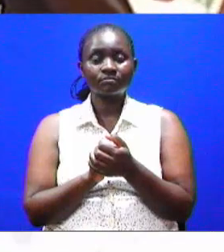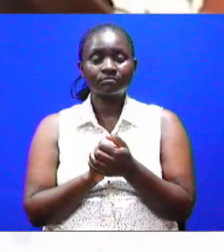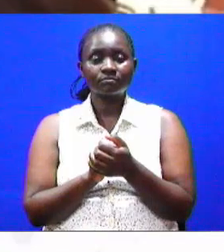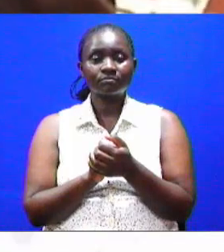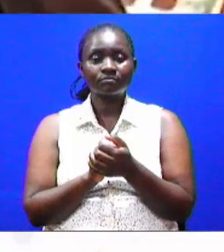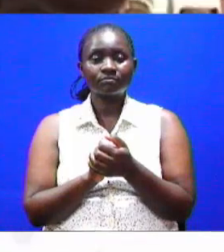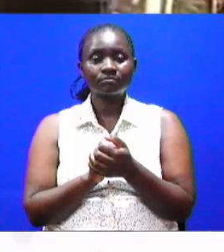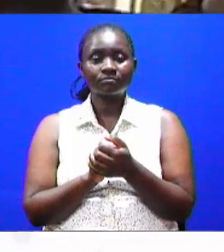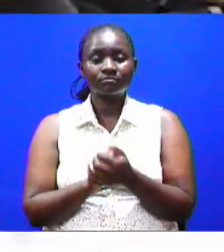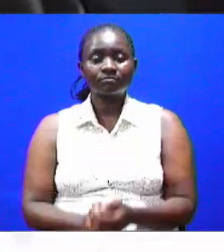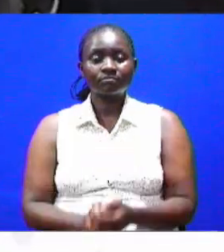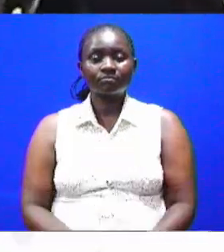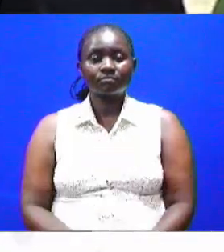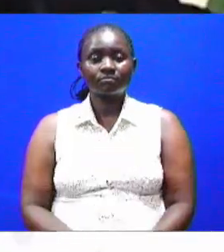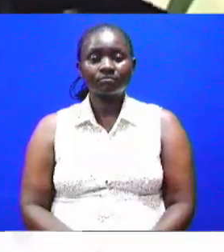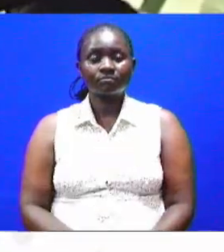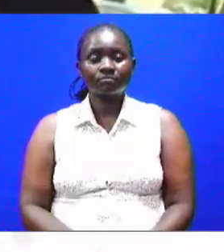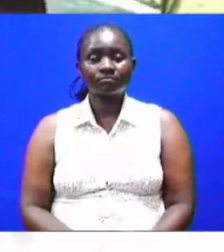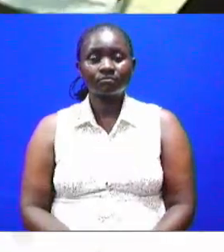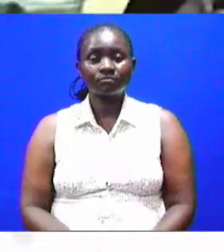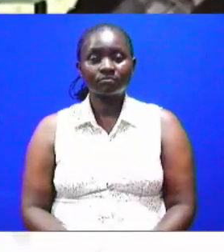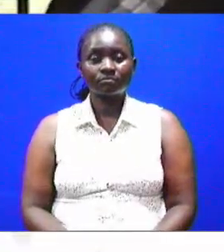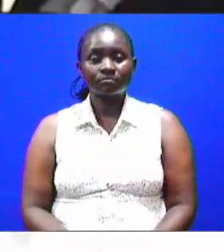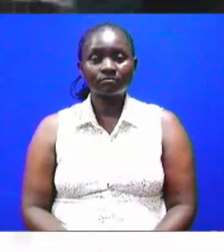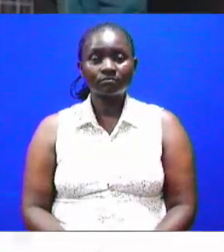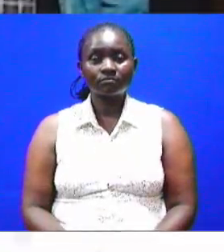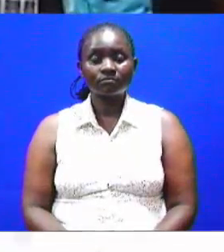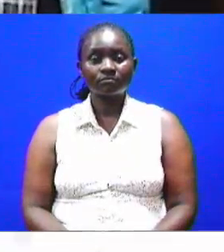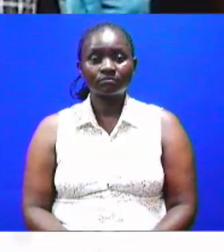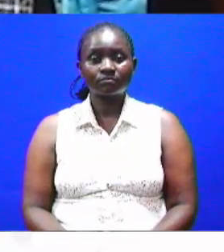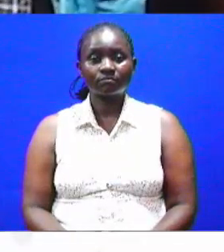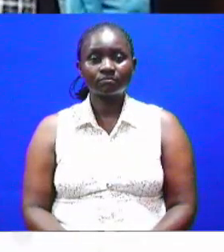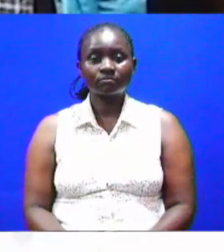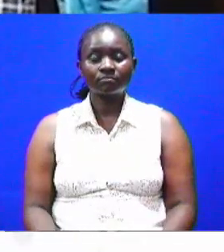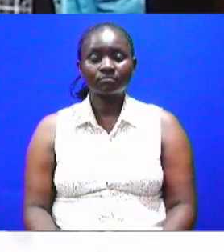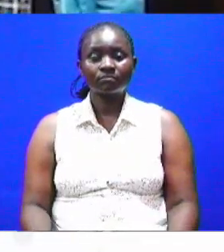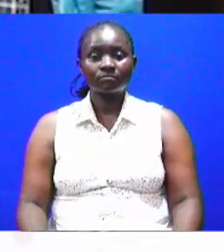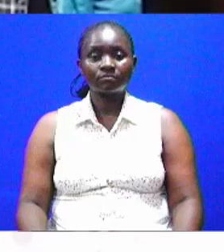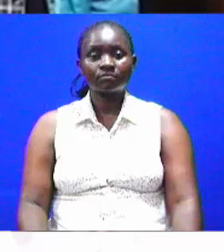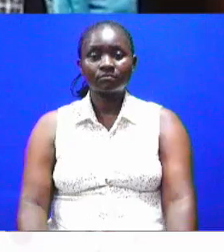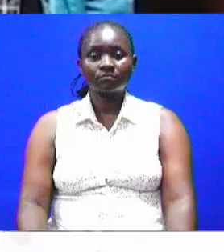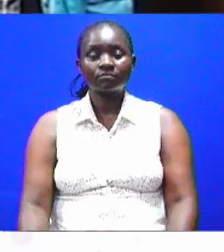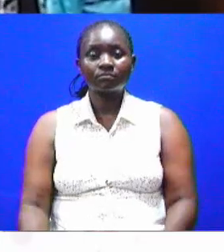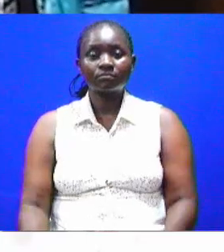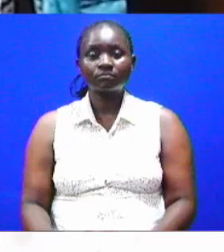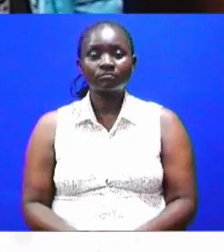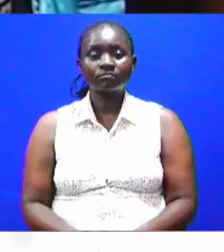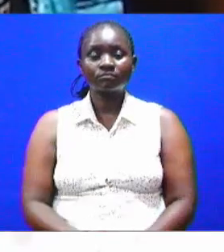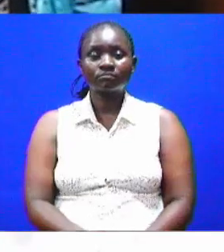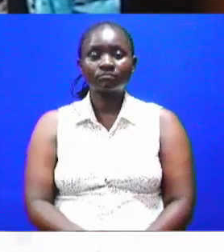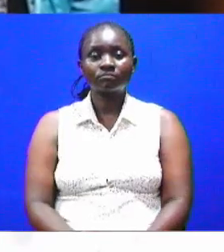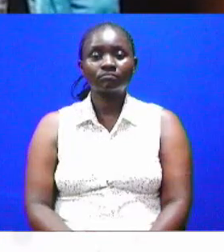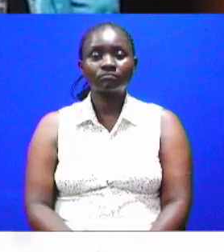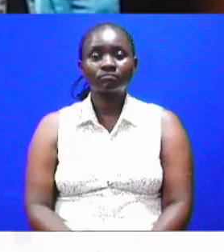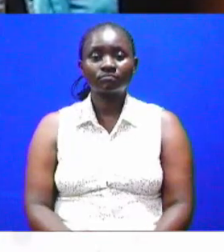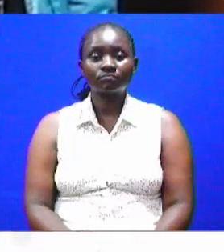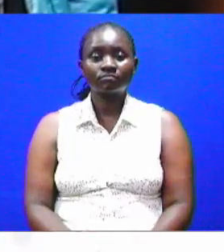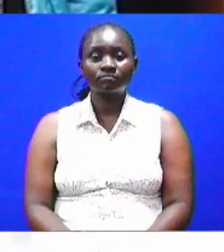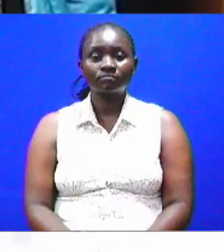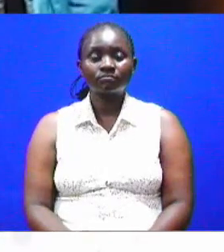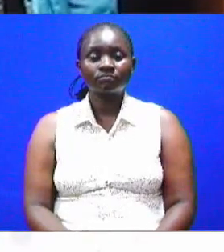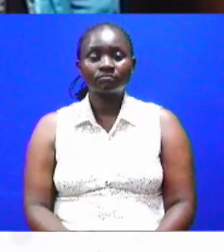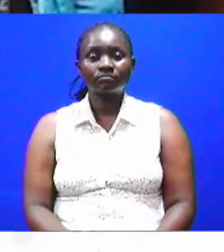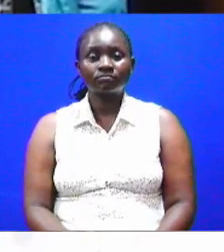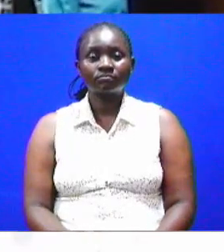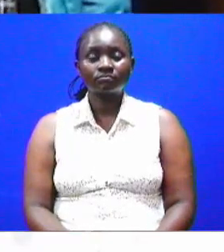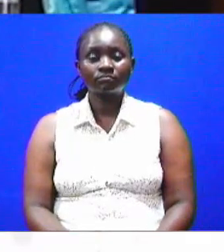dieyo ya tuwakire ase umwana mutume mushimiwa sabanya gitari